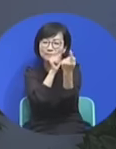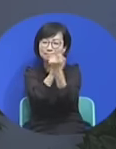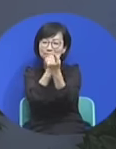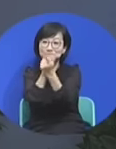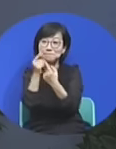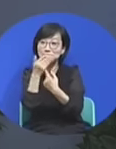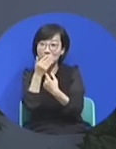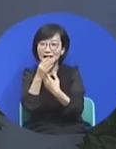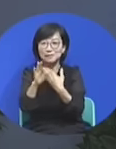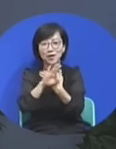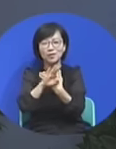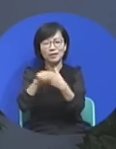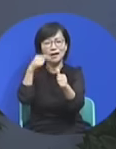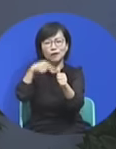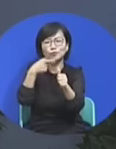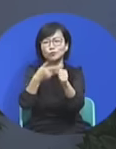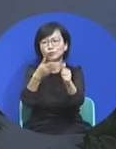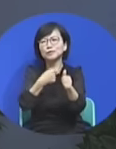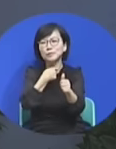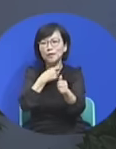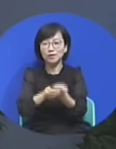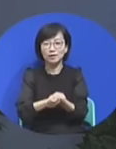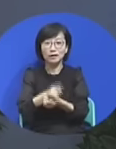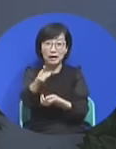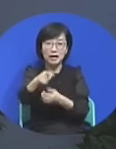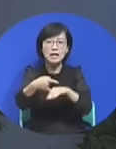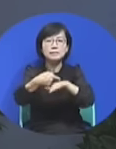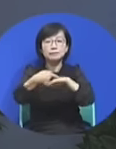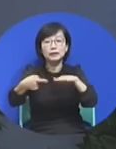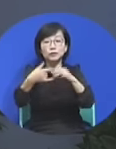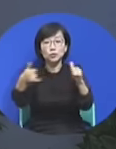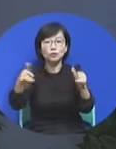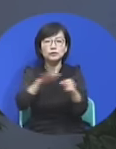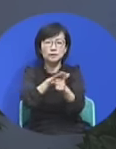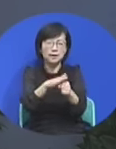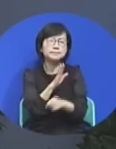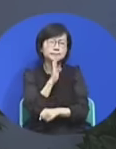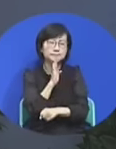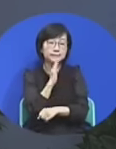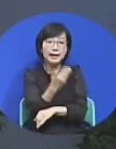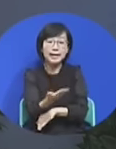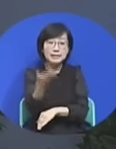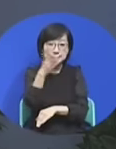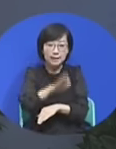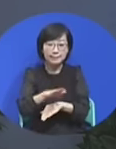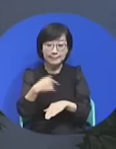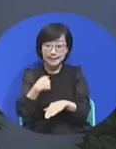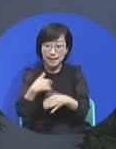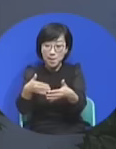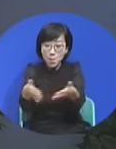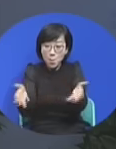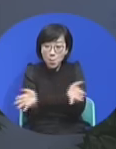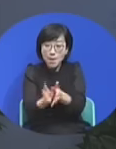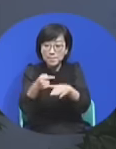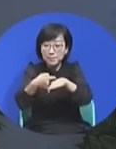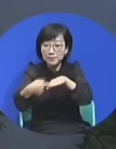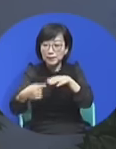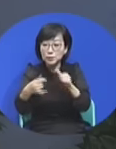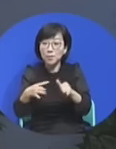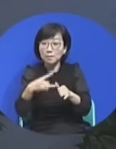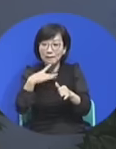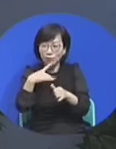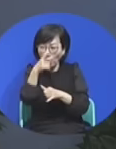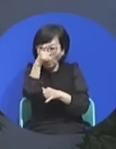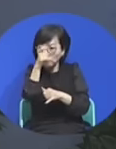know. 민족은 사랑하지만 민족주의는 아니다. Because we must love our country, but nationalism is different. 성공한 적이 없어요.